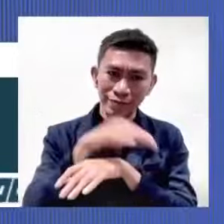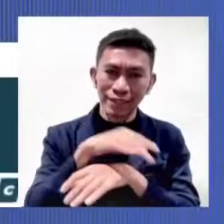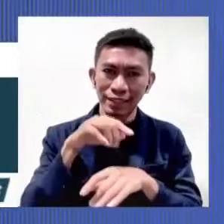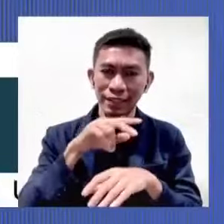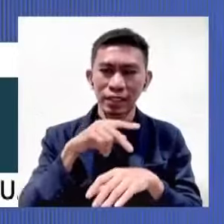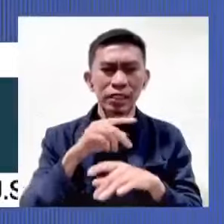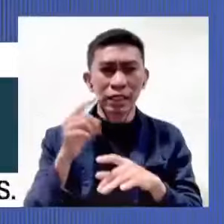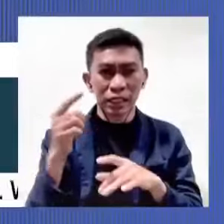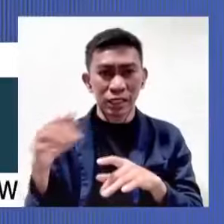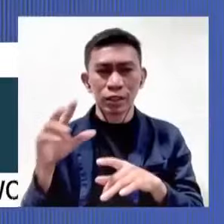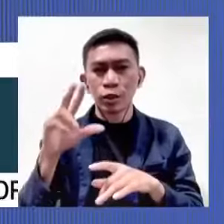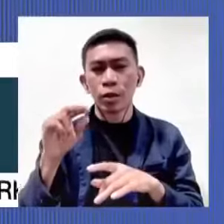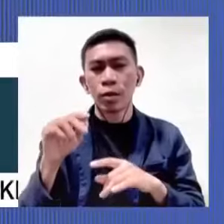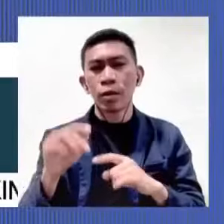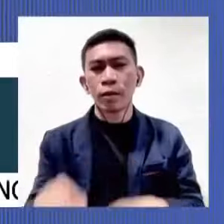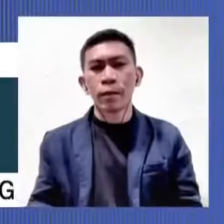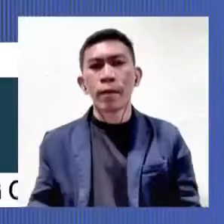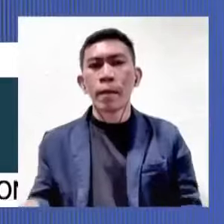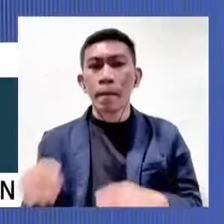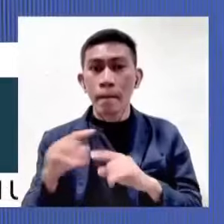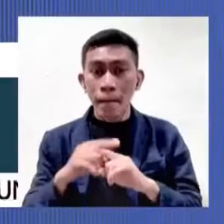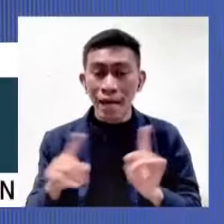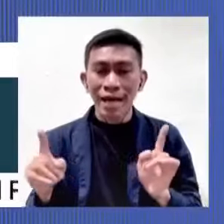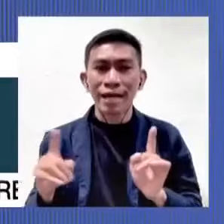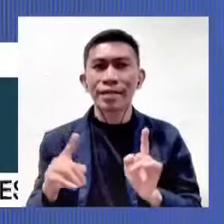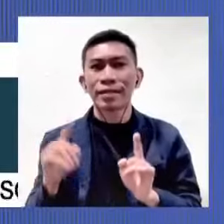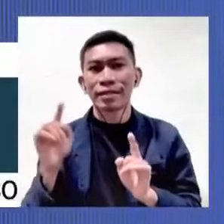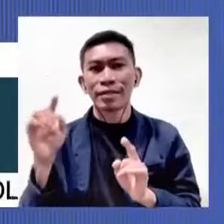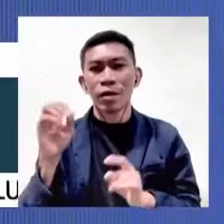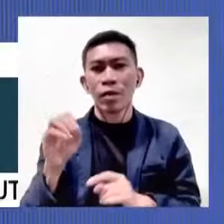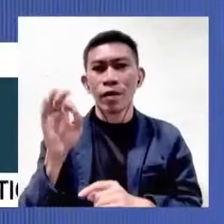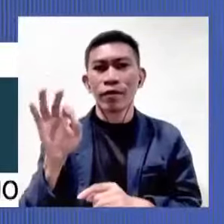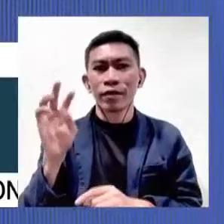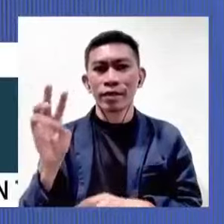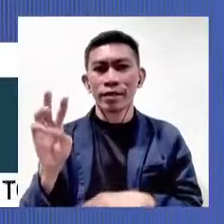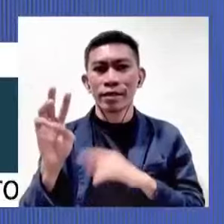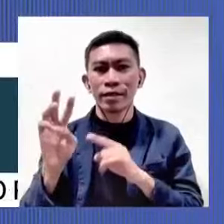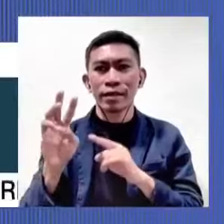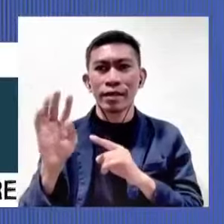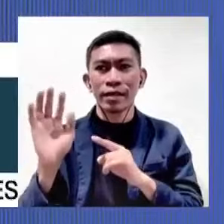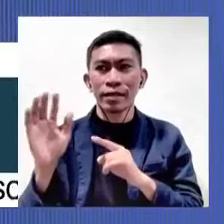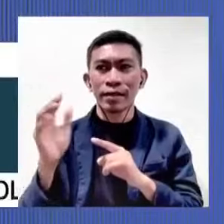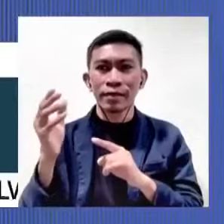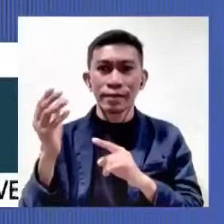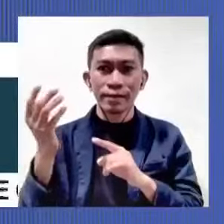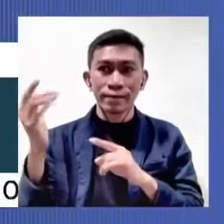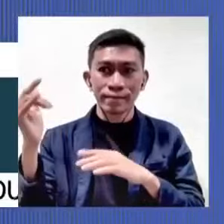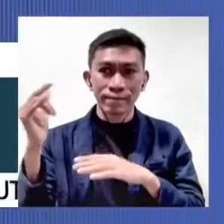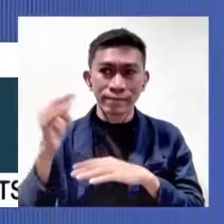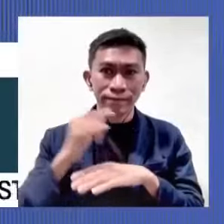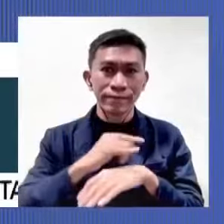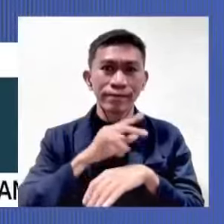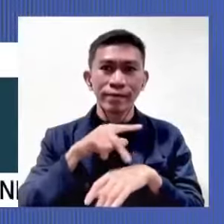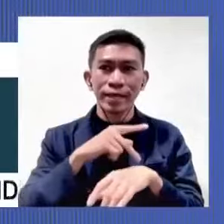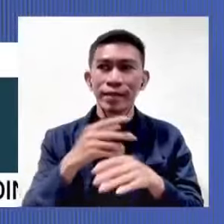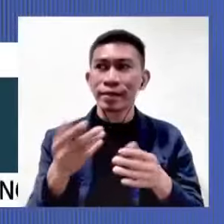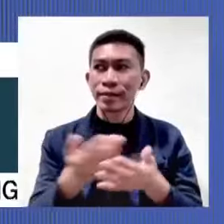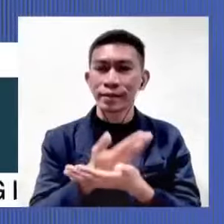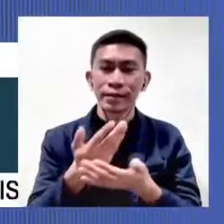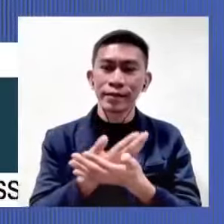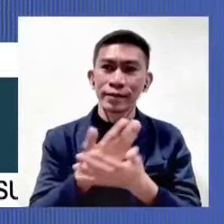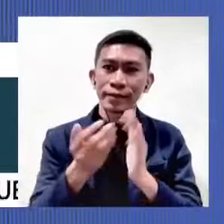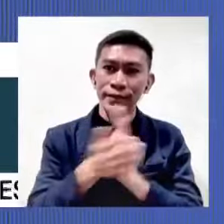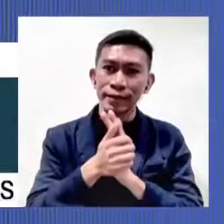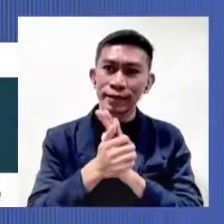pagtulong sa ating ekonomiya. Baon din nila sa kanilang pag-uwi ang mga bagong kasanayan